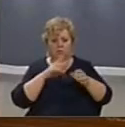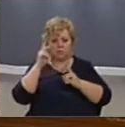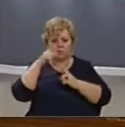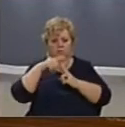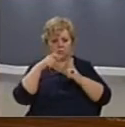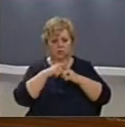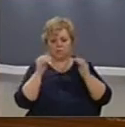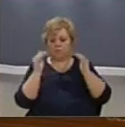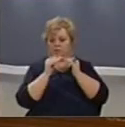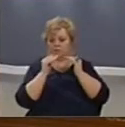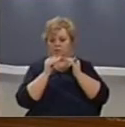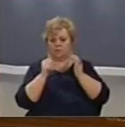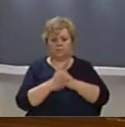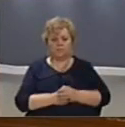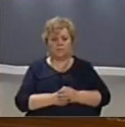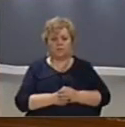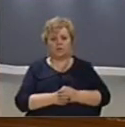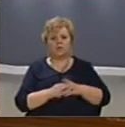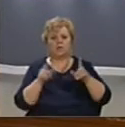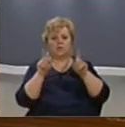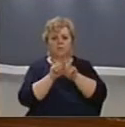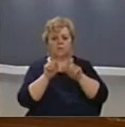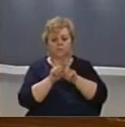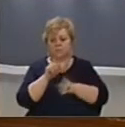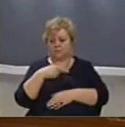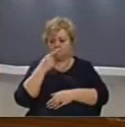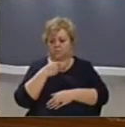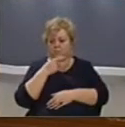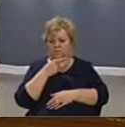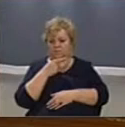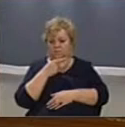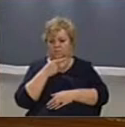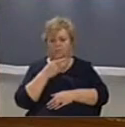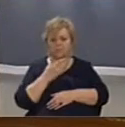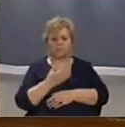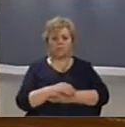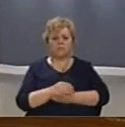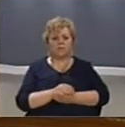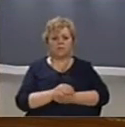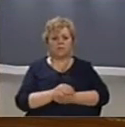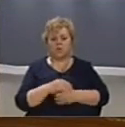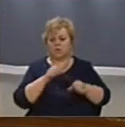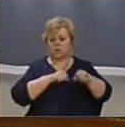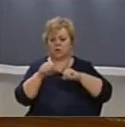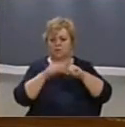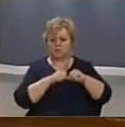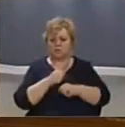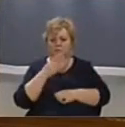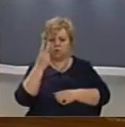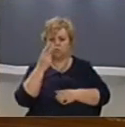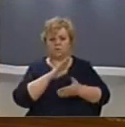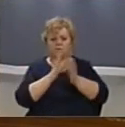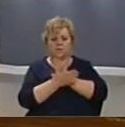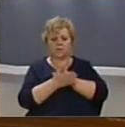pajtohen. Po ashtu thuhet se drejtori ka 2 zavendës